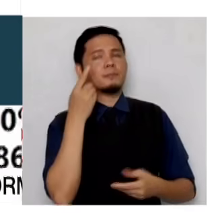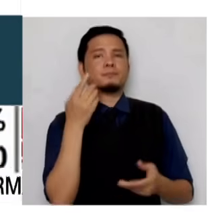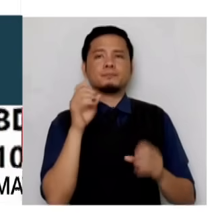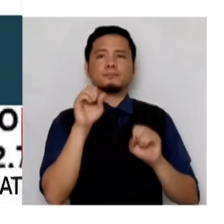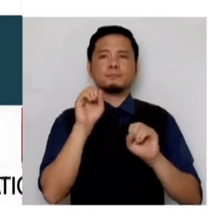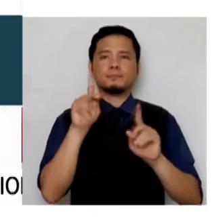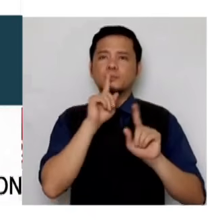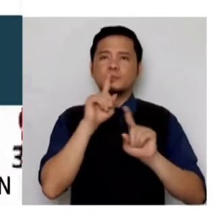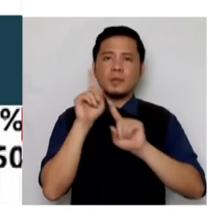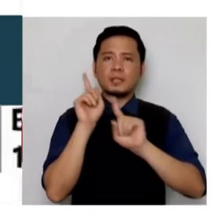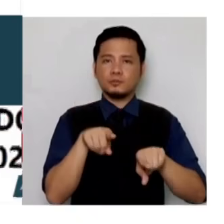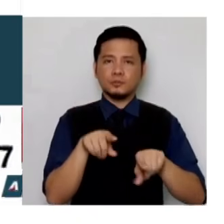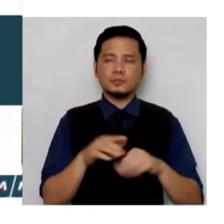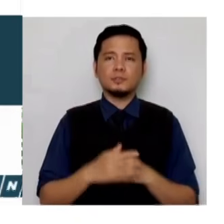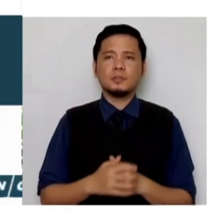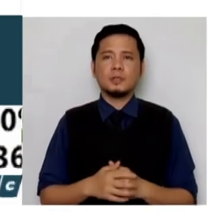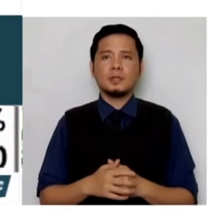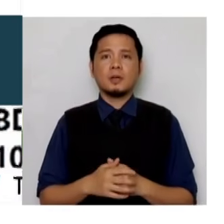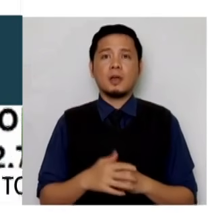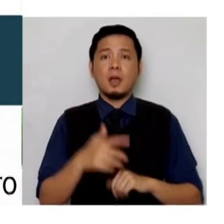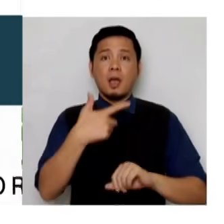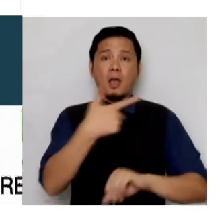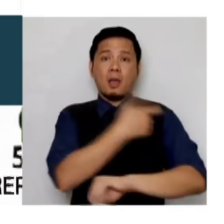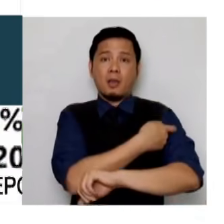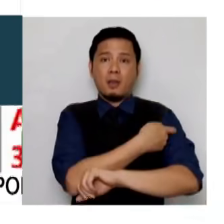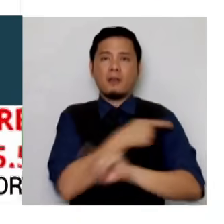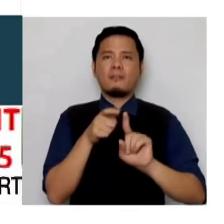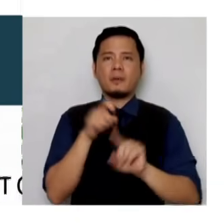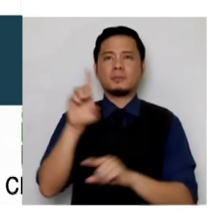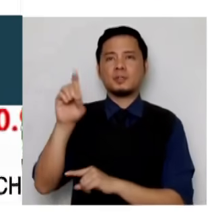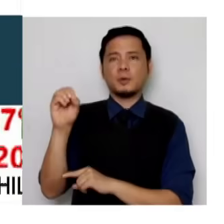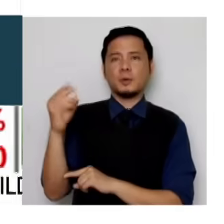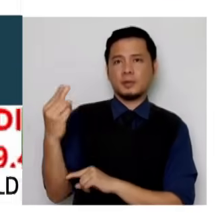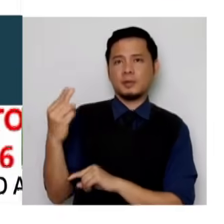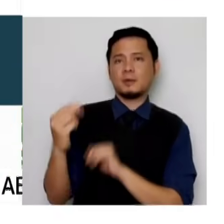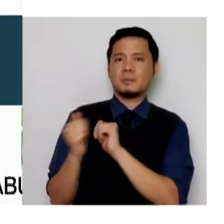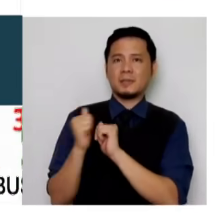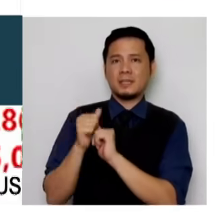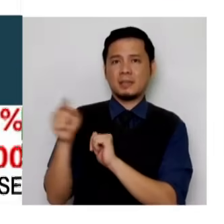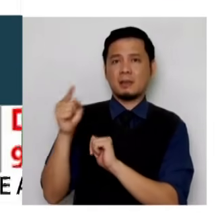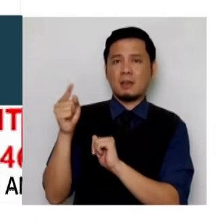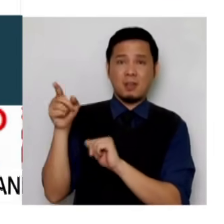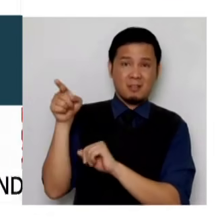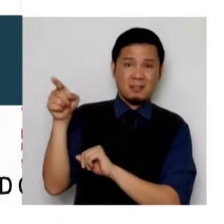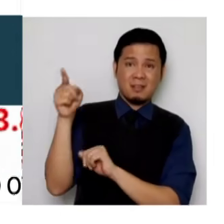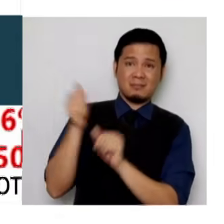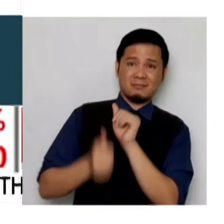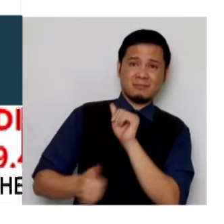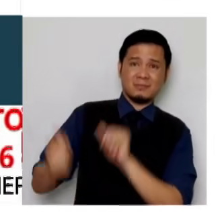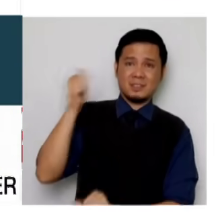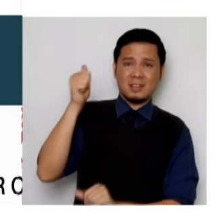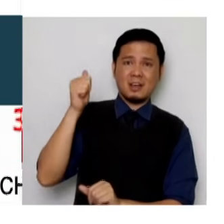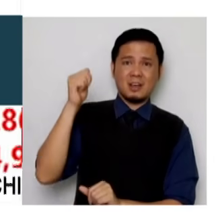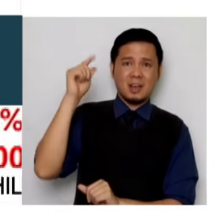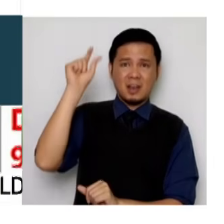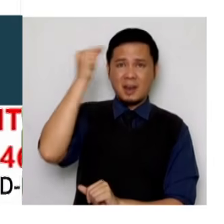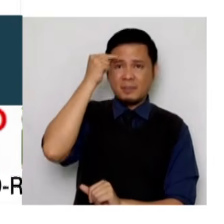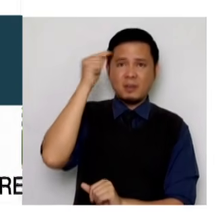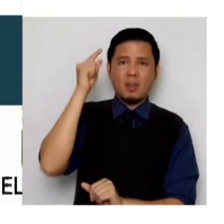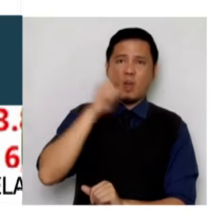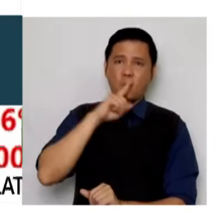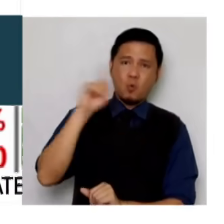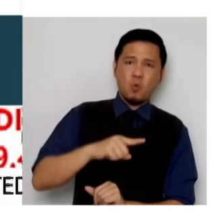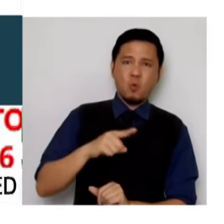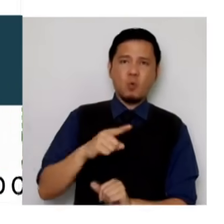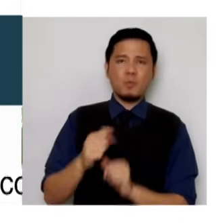sagutin yun. Because yung bakuna ay galing sa DOH. So kung utusan kami ng national government, ay kailangan namin sundin yung